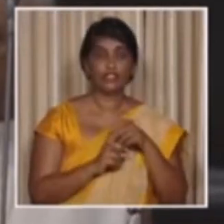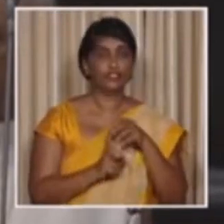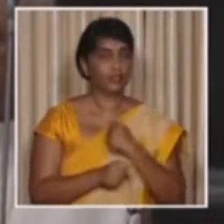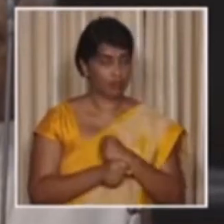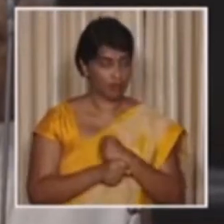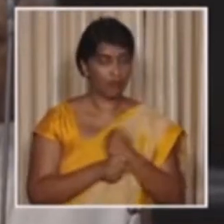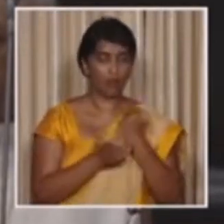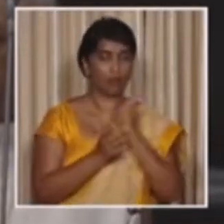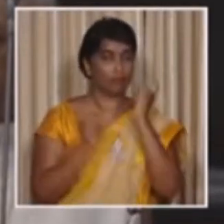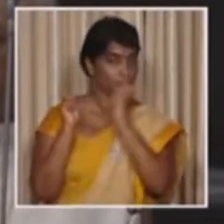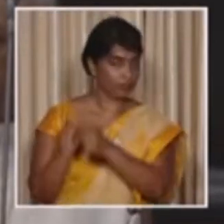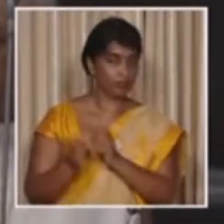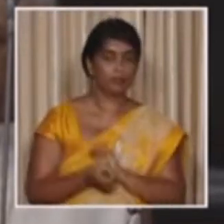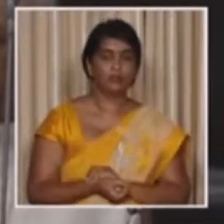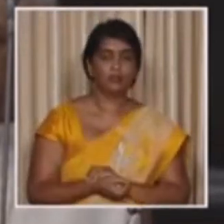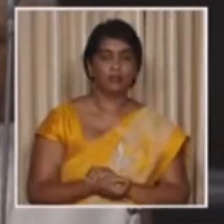ජෙනරාල්ට මේ